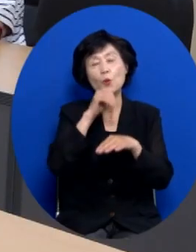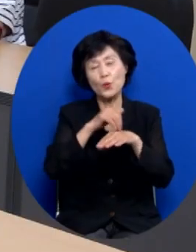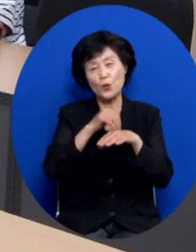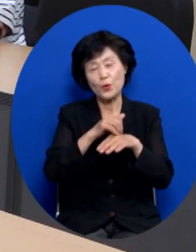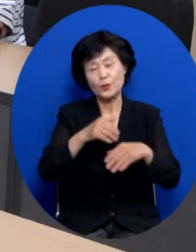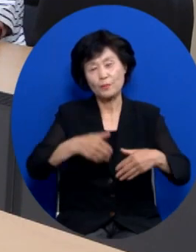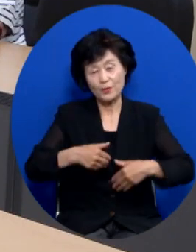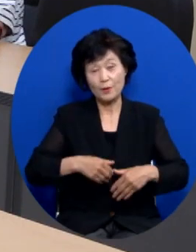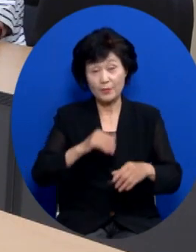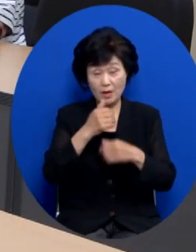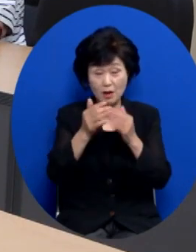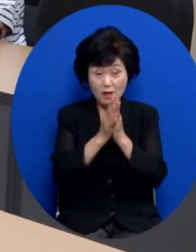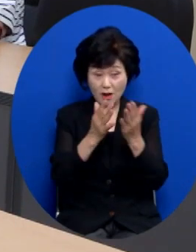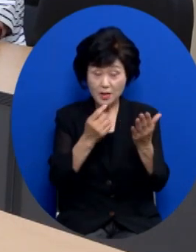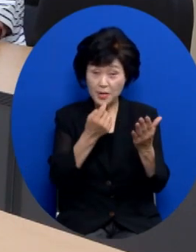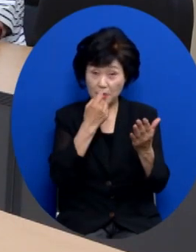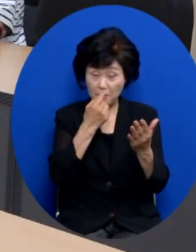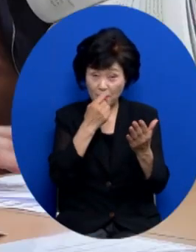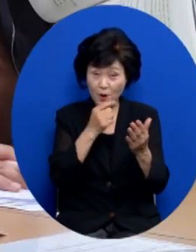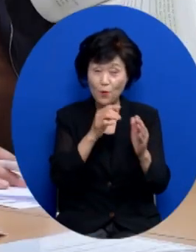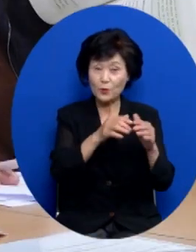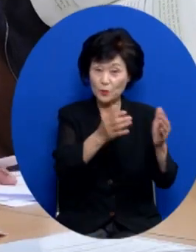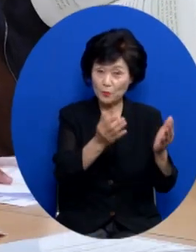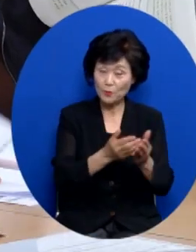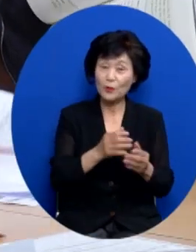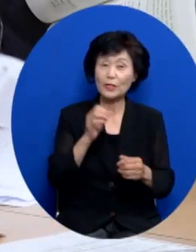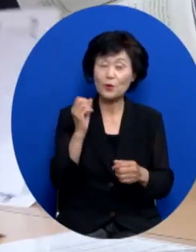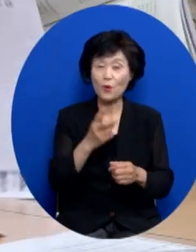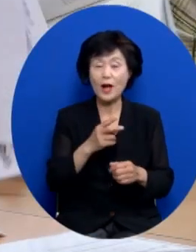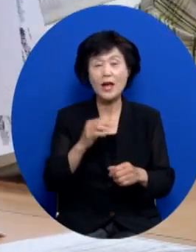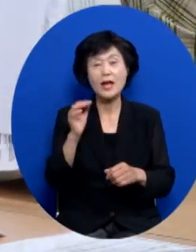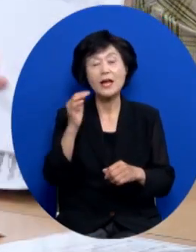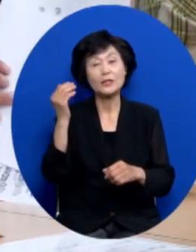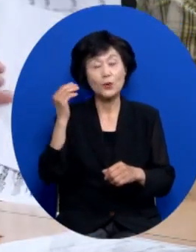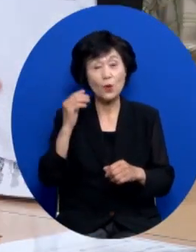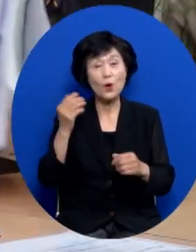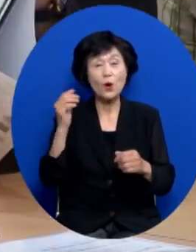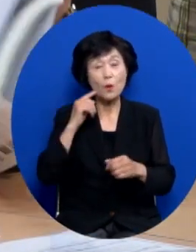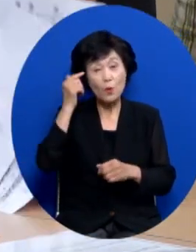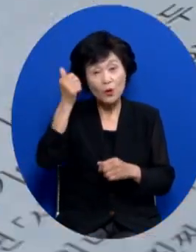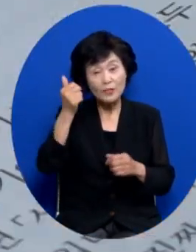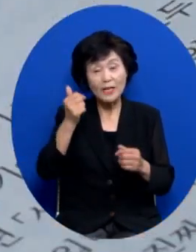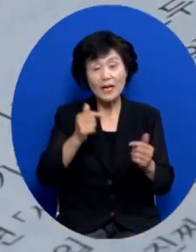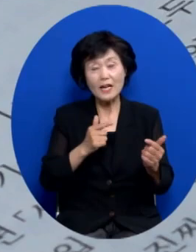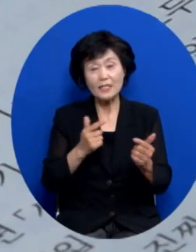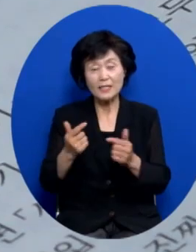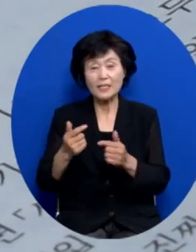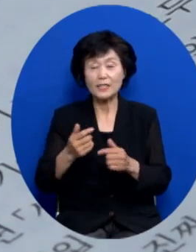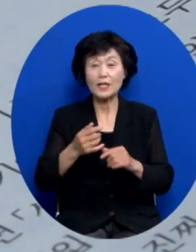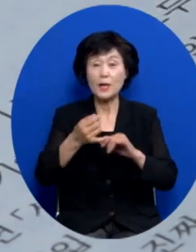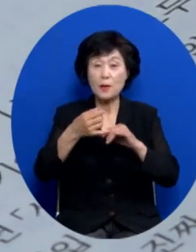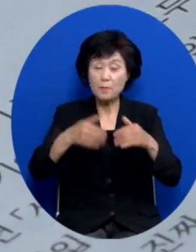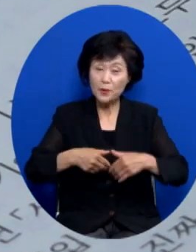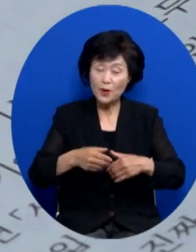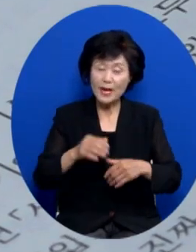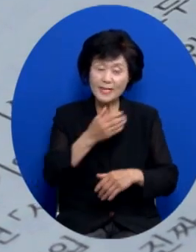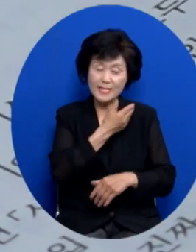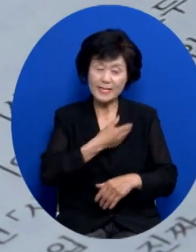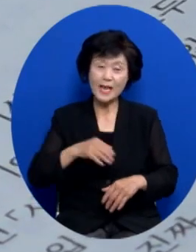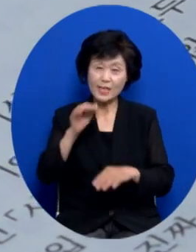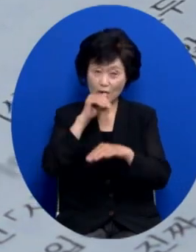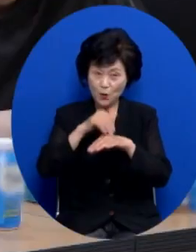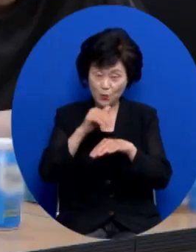남군산교회는 성경을 배우는 성서대학과 크로스웨이, 사역자의 필수 코스인 사역자 교육까지 단계별 제자 훈련을